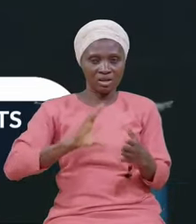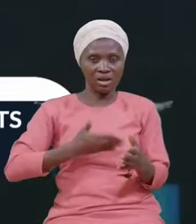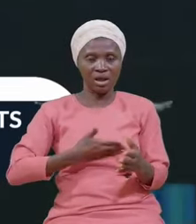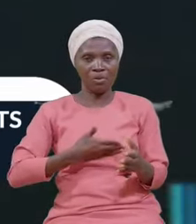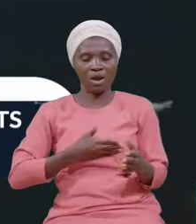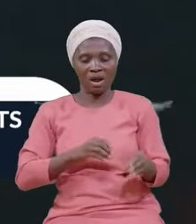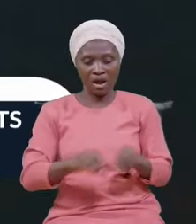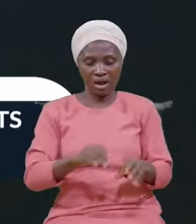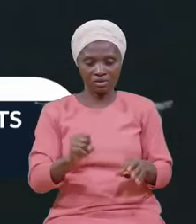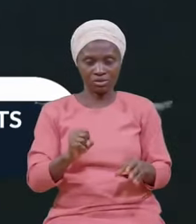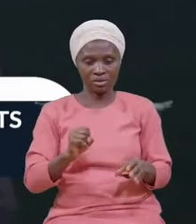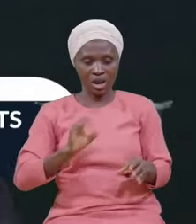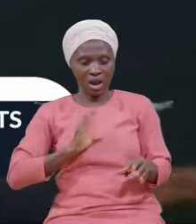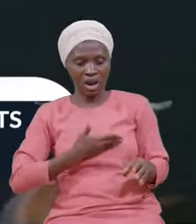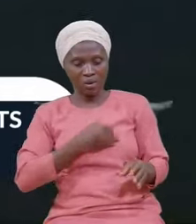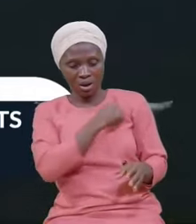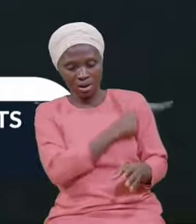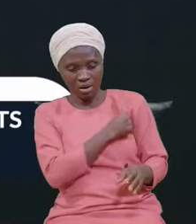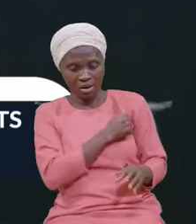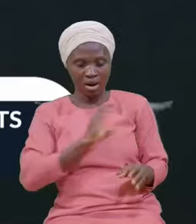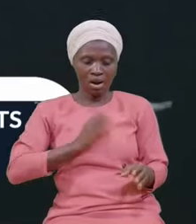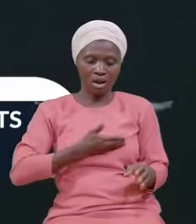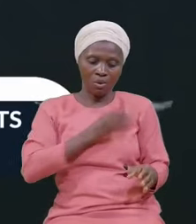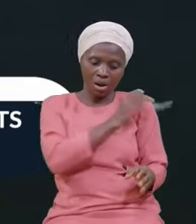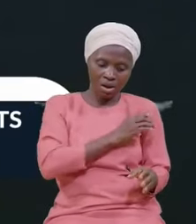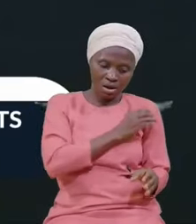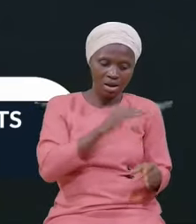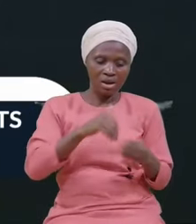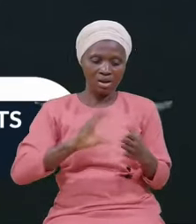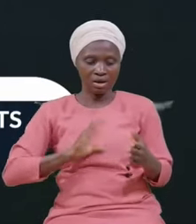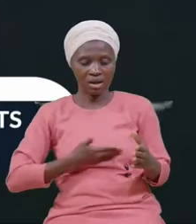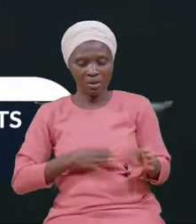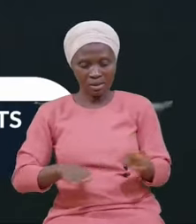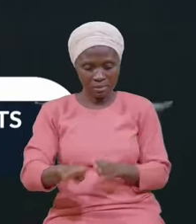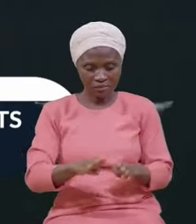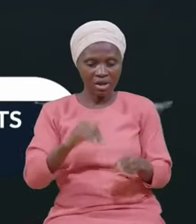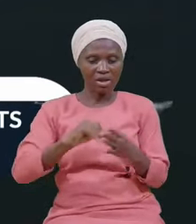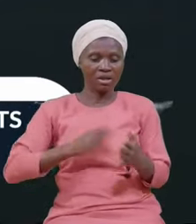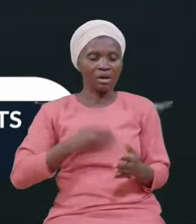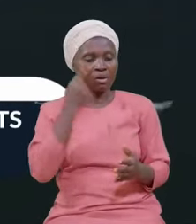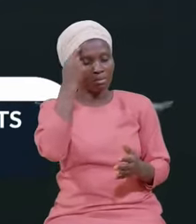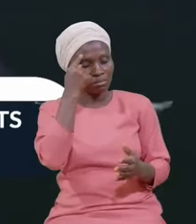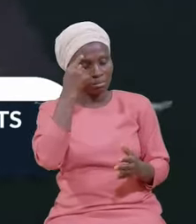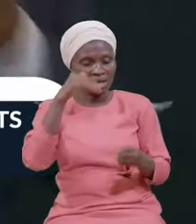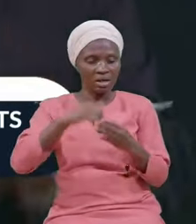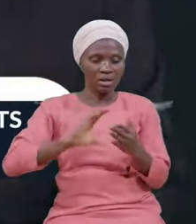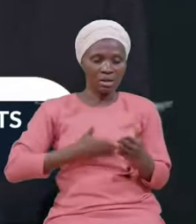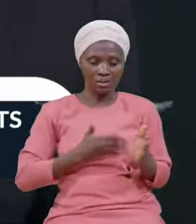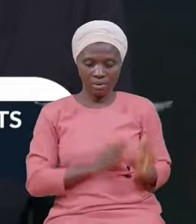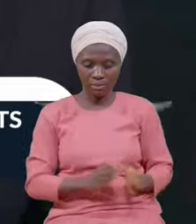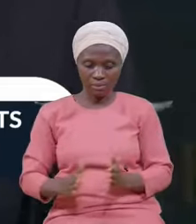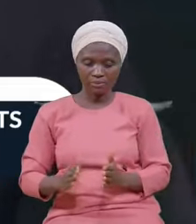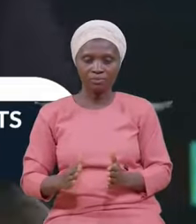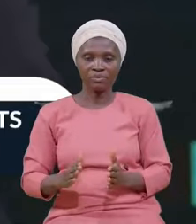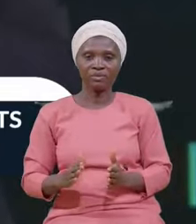nos attitudes, dans notre caractère, dans nos comportements, dans nos pensées, dans nos planifications,